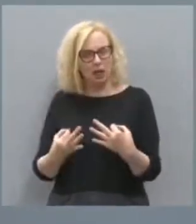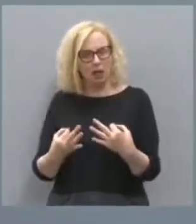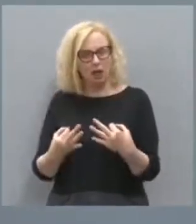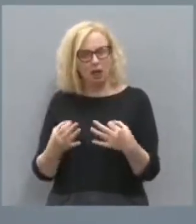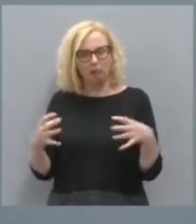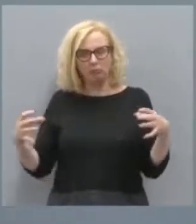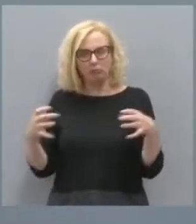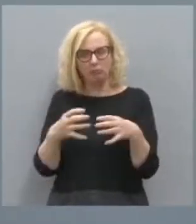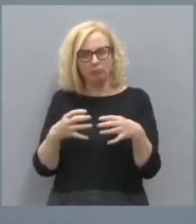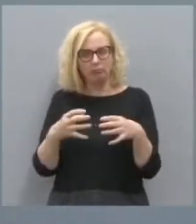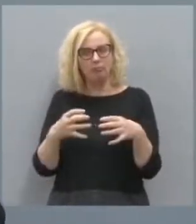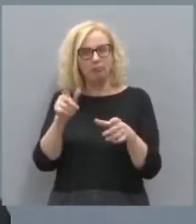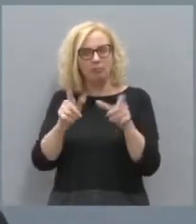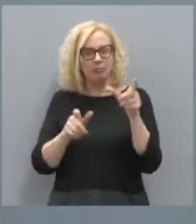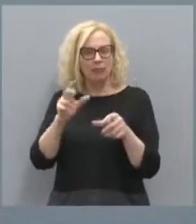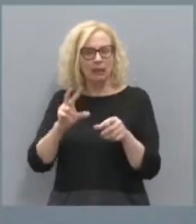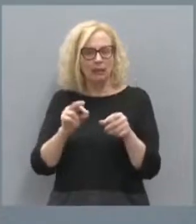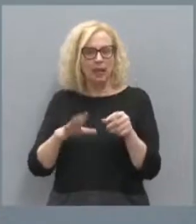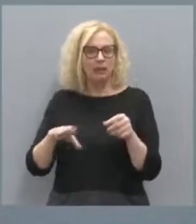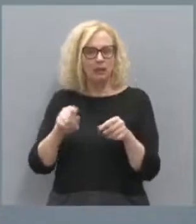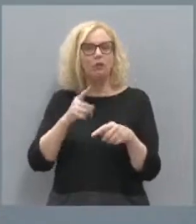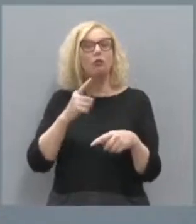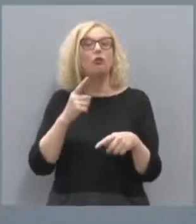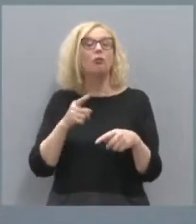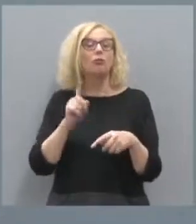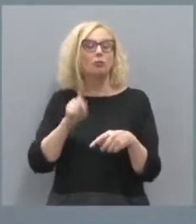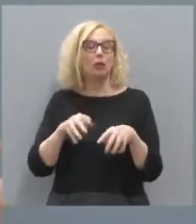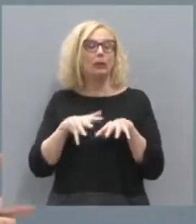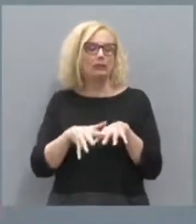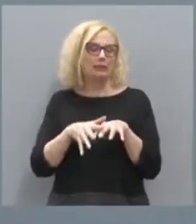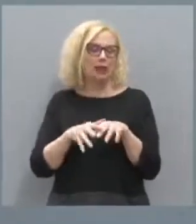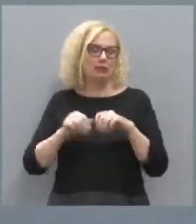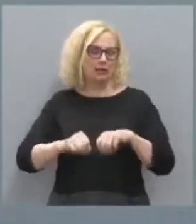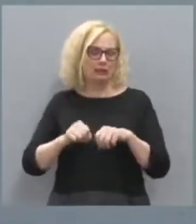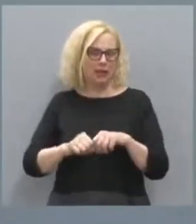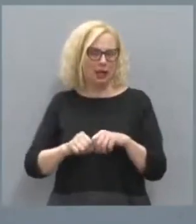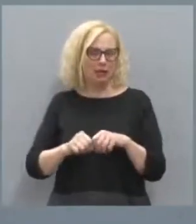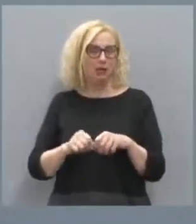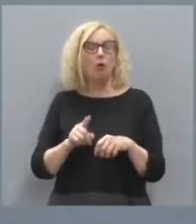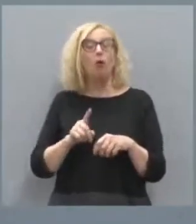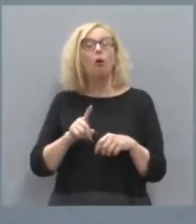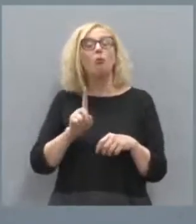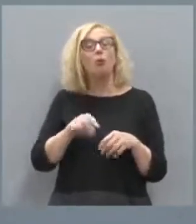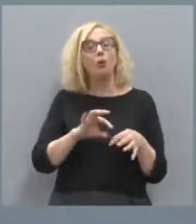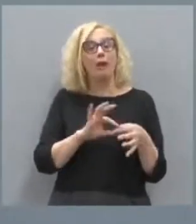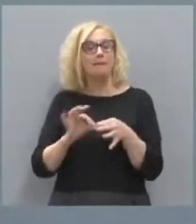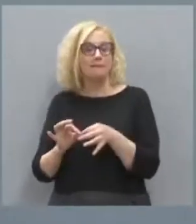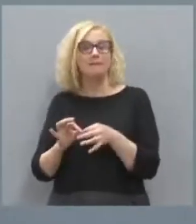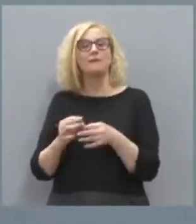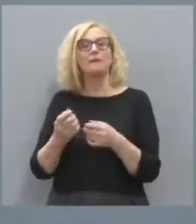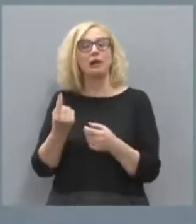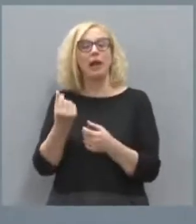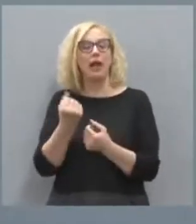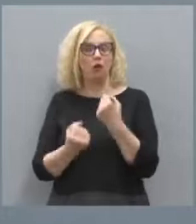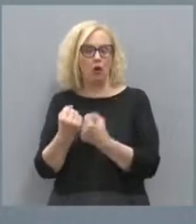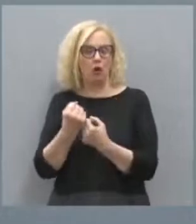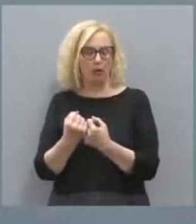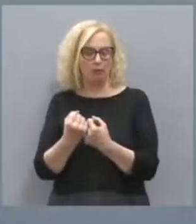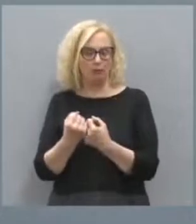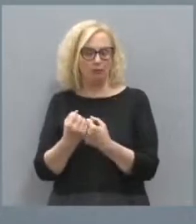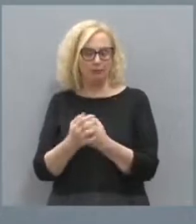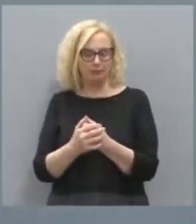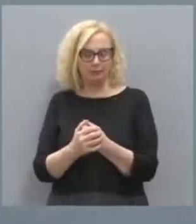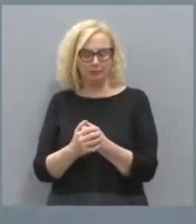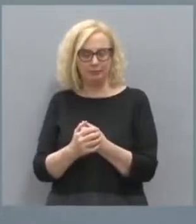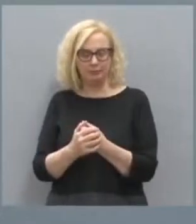comunità trentina e conseguentemente il sistema sanitario trentino e conseguentemente lasciatemelo dire anche il sistema economico trentino